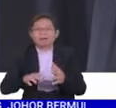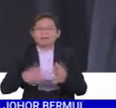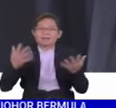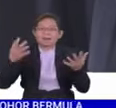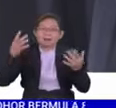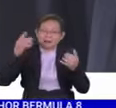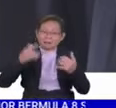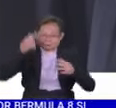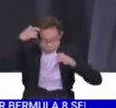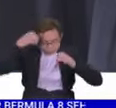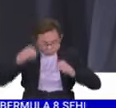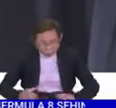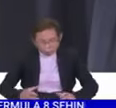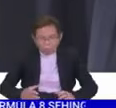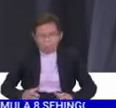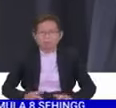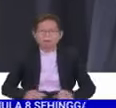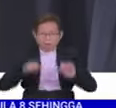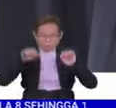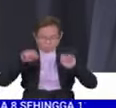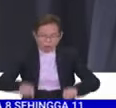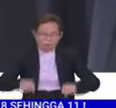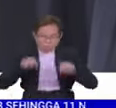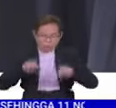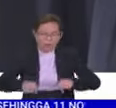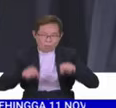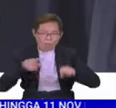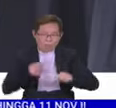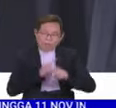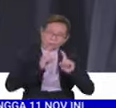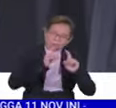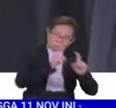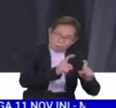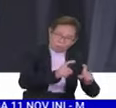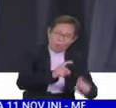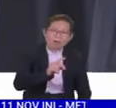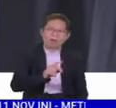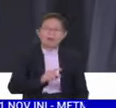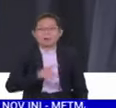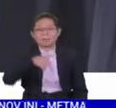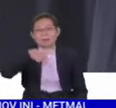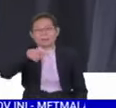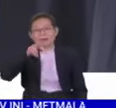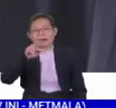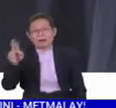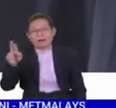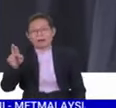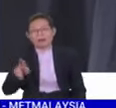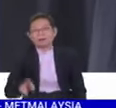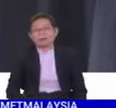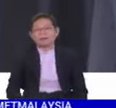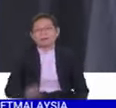buat satu keputusan bahawa mereka ini layak untuk kita berikan taraf warga negara dalam